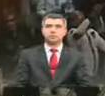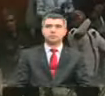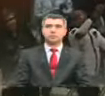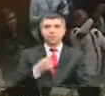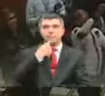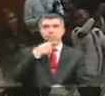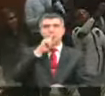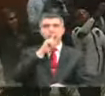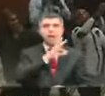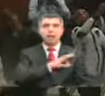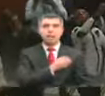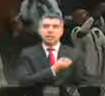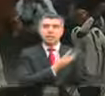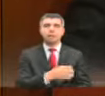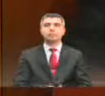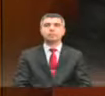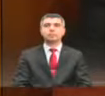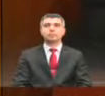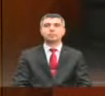بسم الله الرحمن الرحيم.